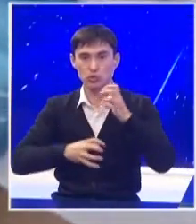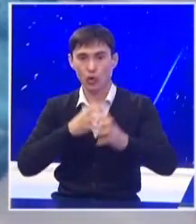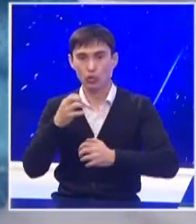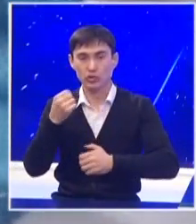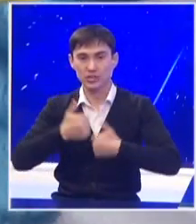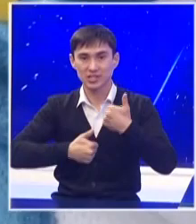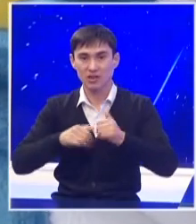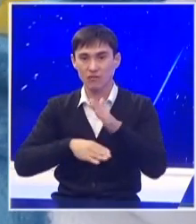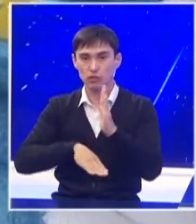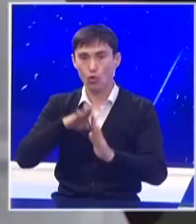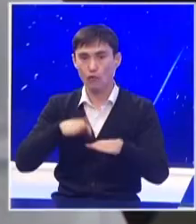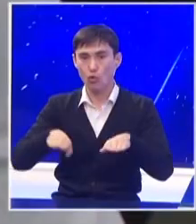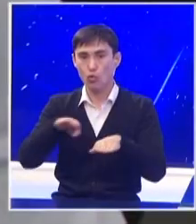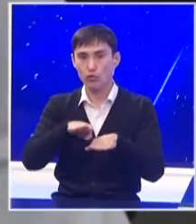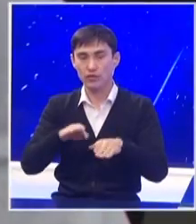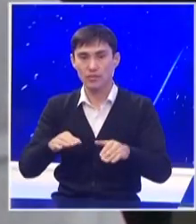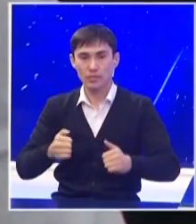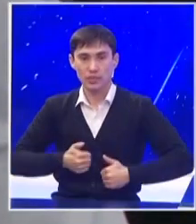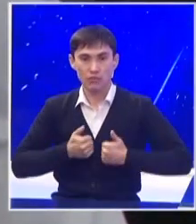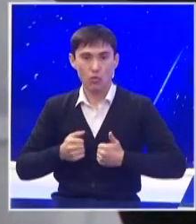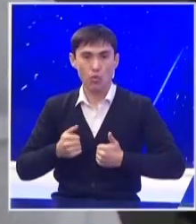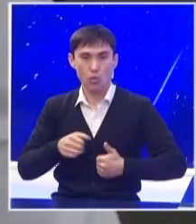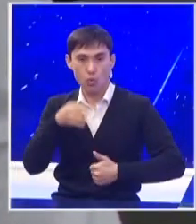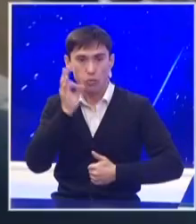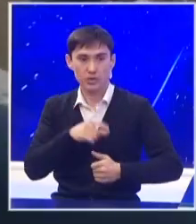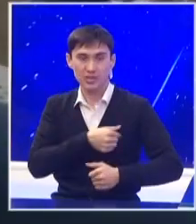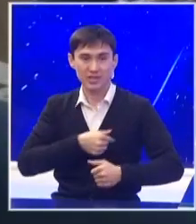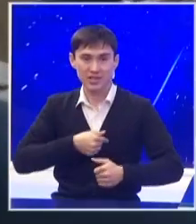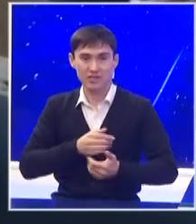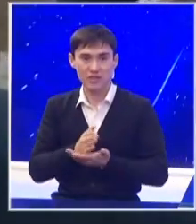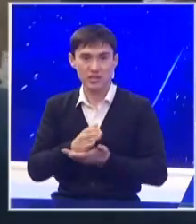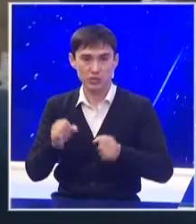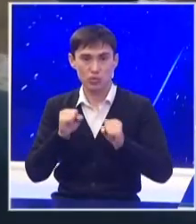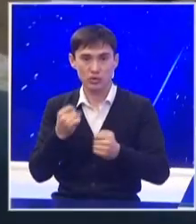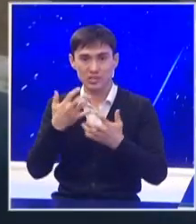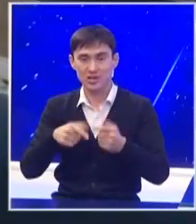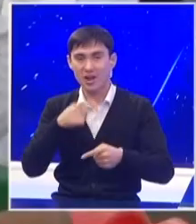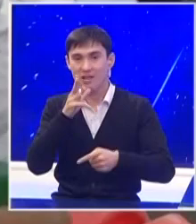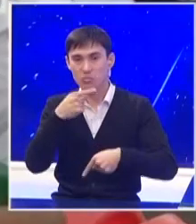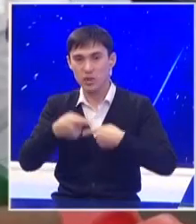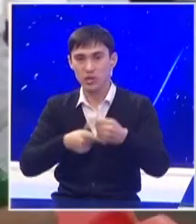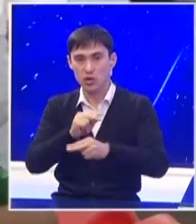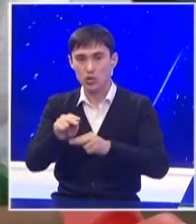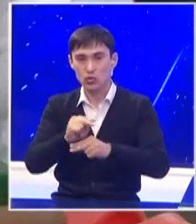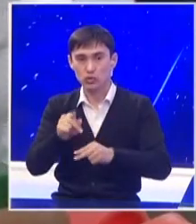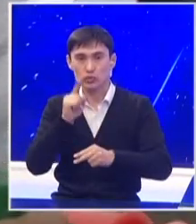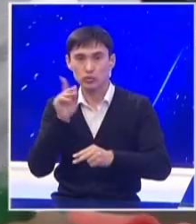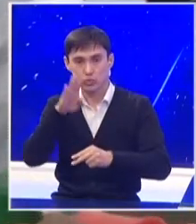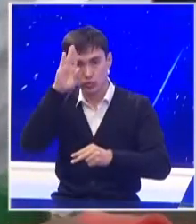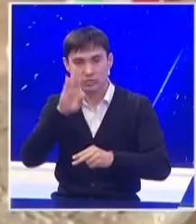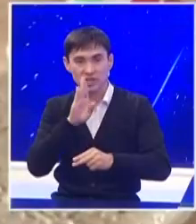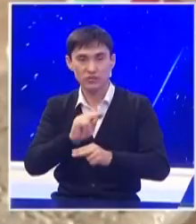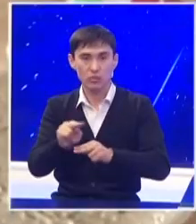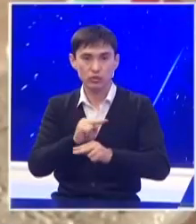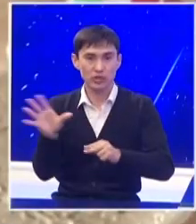стартов высокого уровня, но и довольно опытный тренер. Ветеран спорта уже несколько лет передает свой опыт юношам и девушкам,